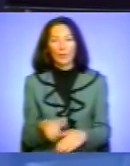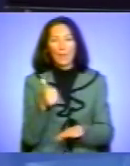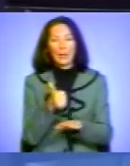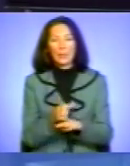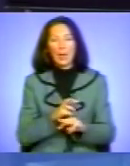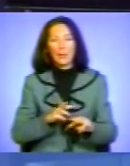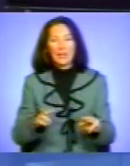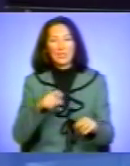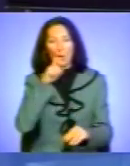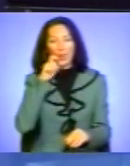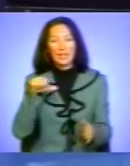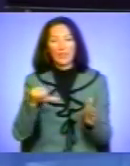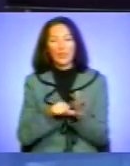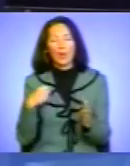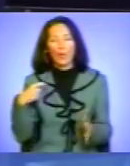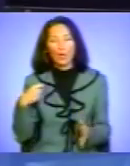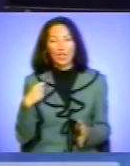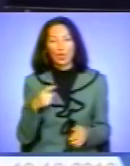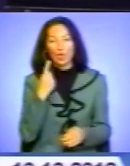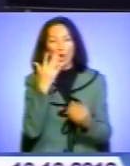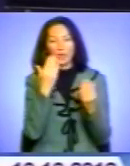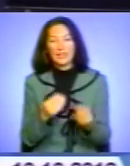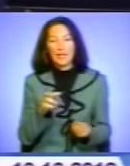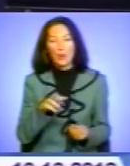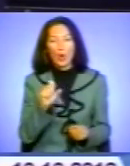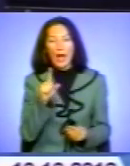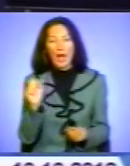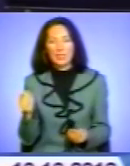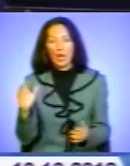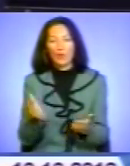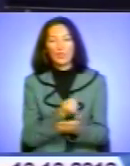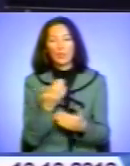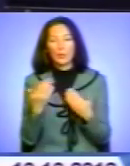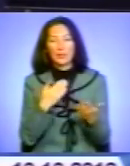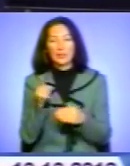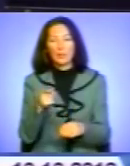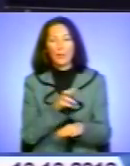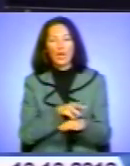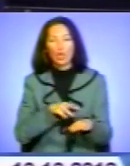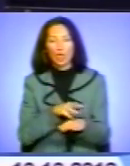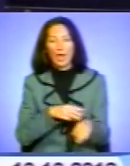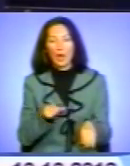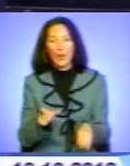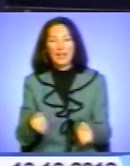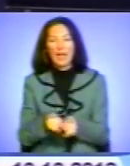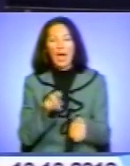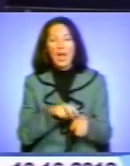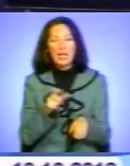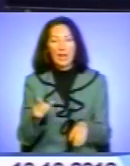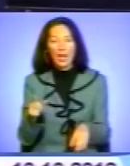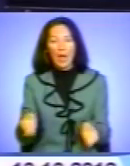Прем'єр-міністр України відвідав Одещину. За один день Микола Азаров встиг поспілкуватися з тамтешніми міліціонерами та лікарями, а також